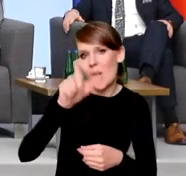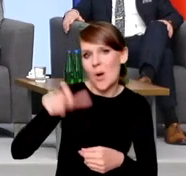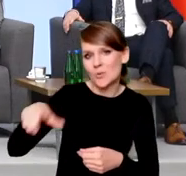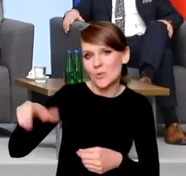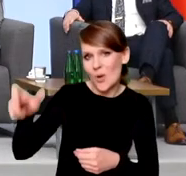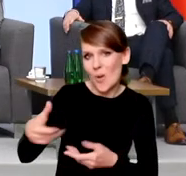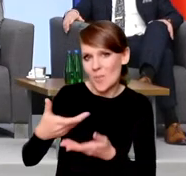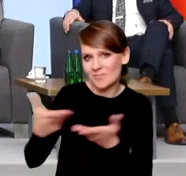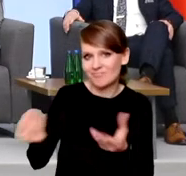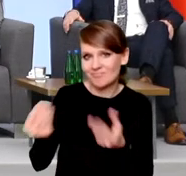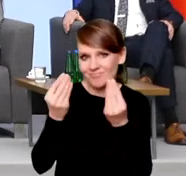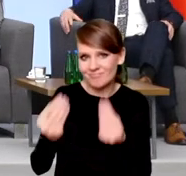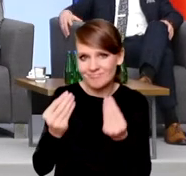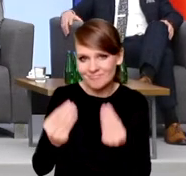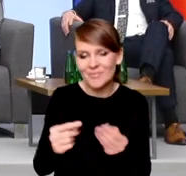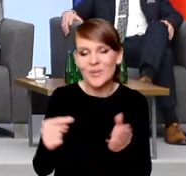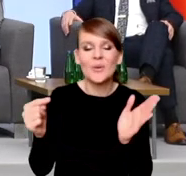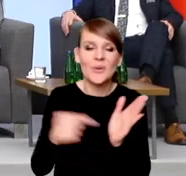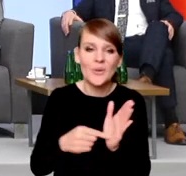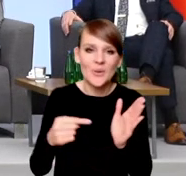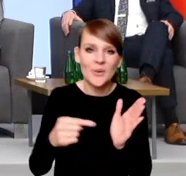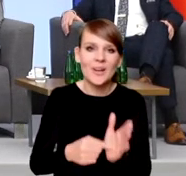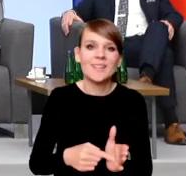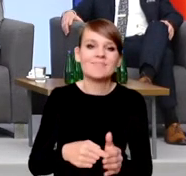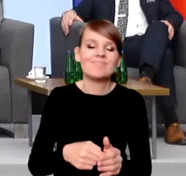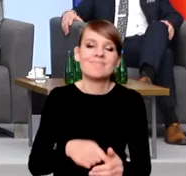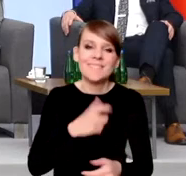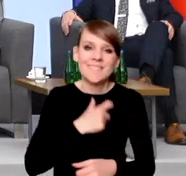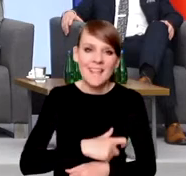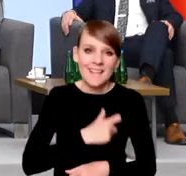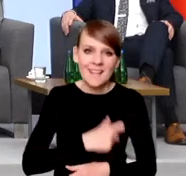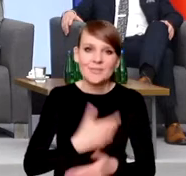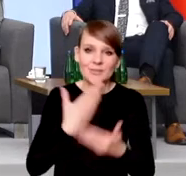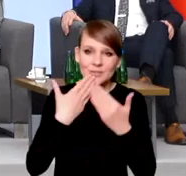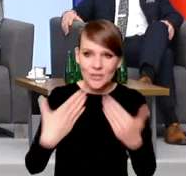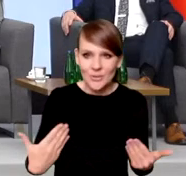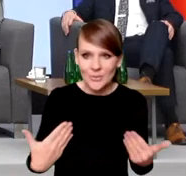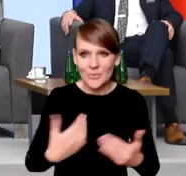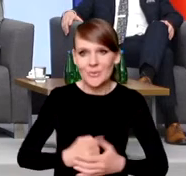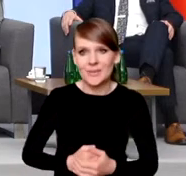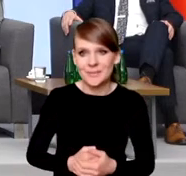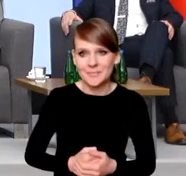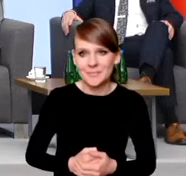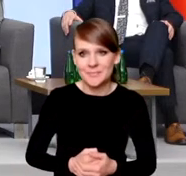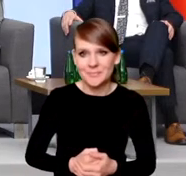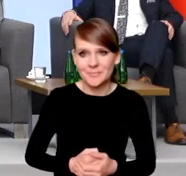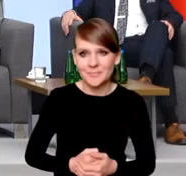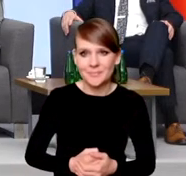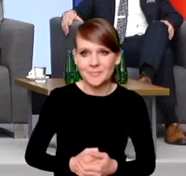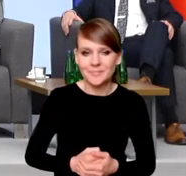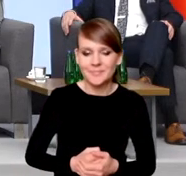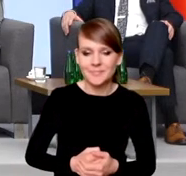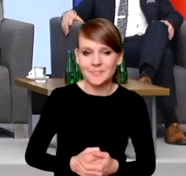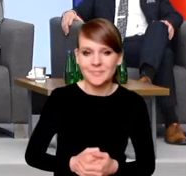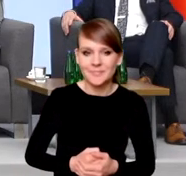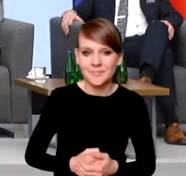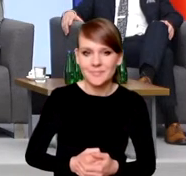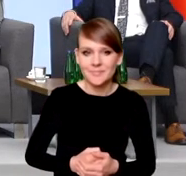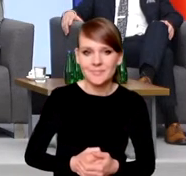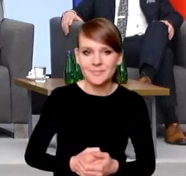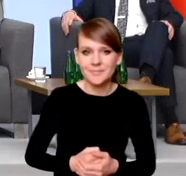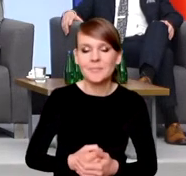to państwu serdecznie dziękuję. I chciałbym zakończyć ten